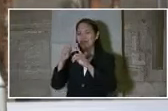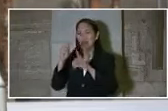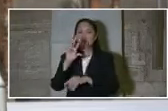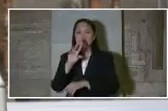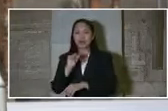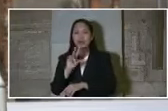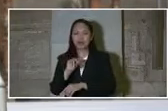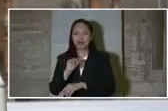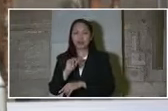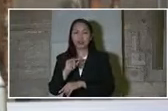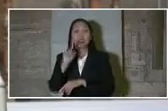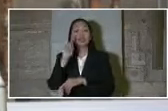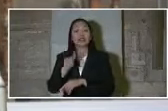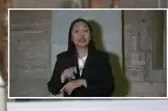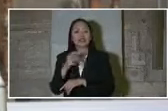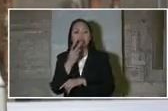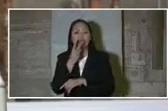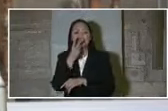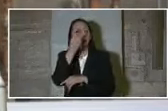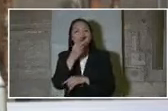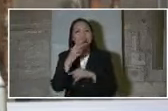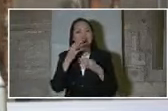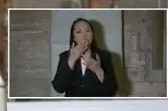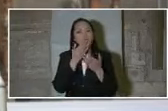Tingnan muna ang gawa.